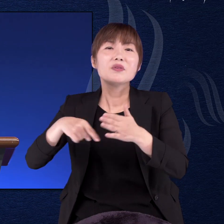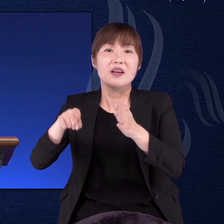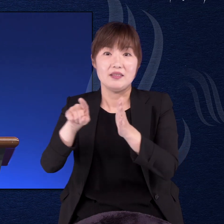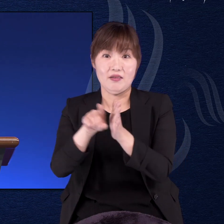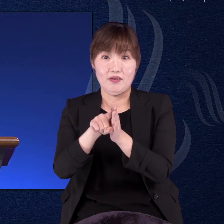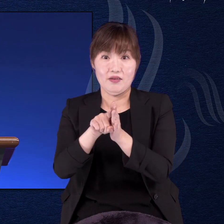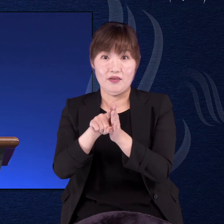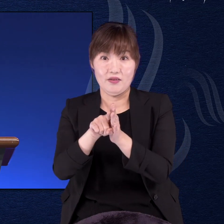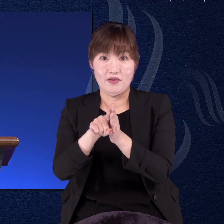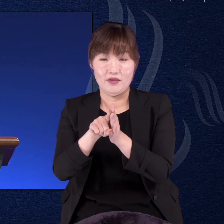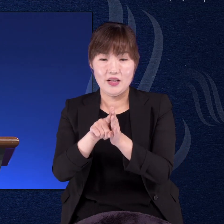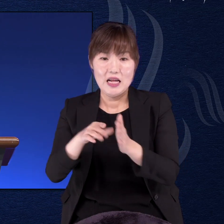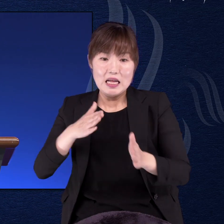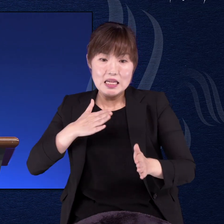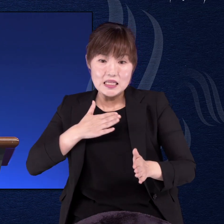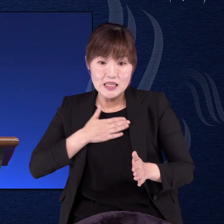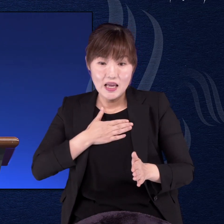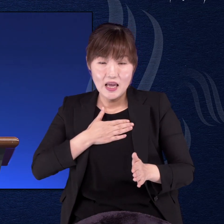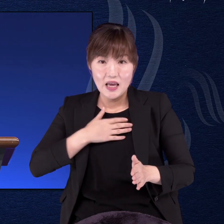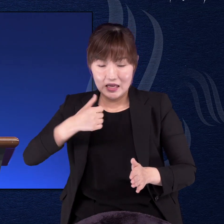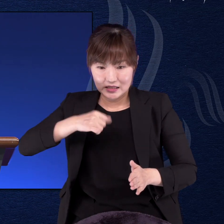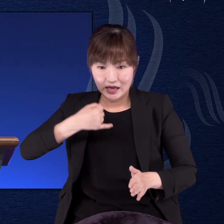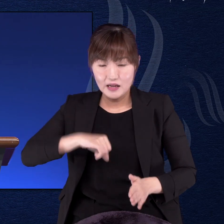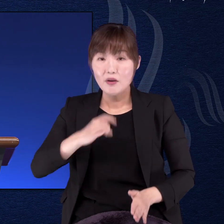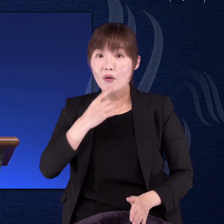하나님의 자녀가 아니라는 거예요.